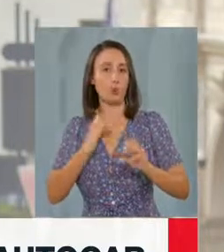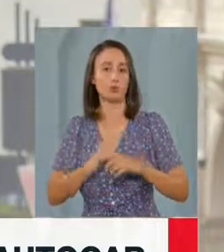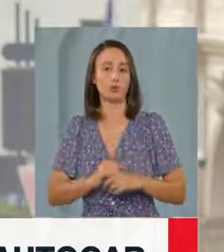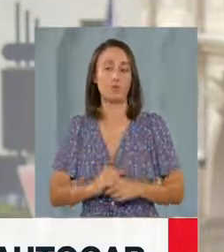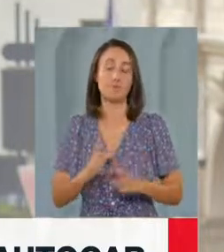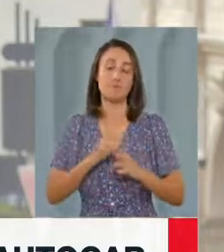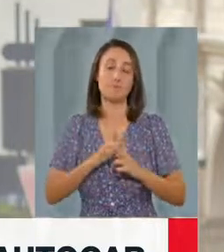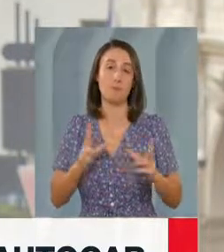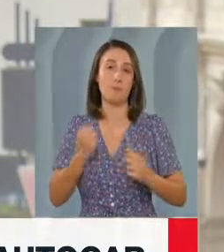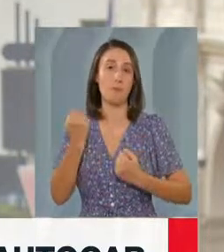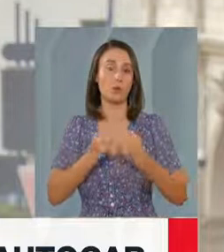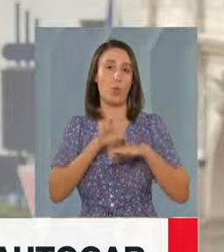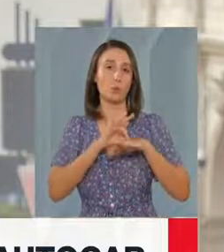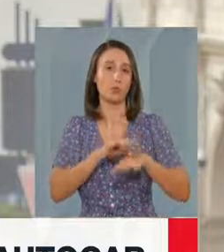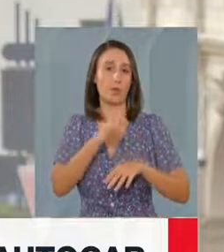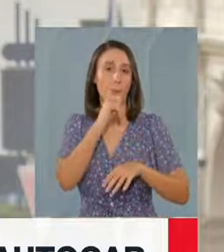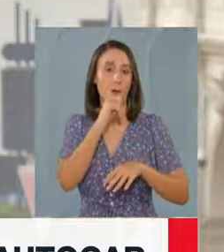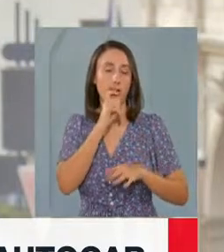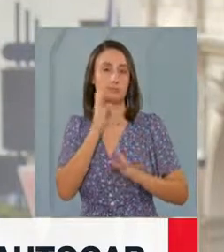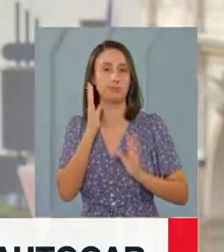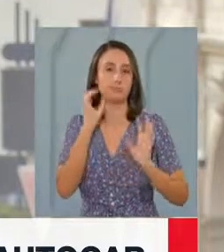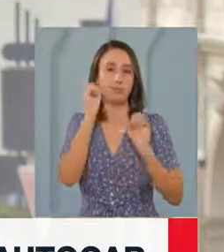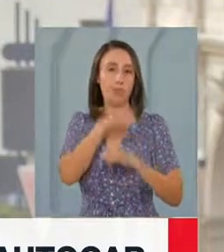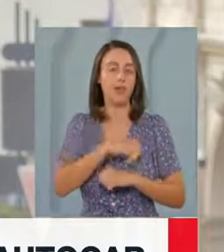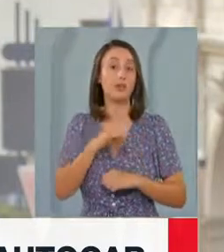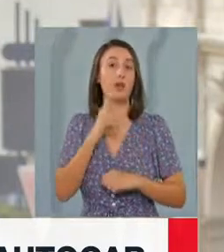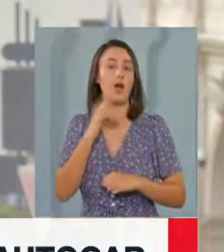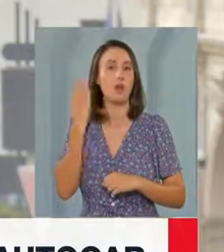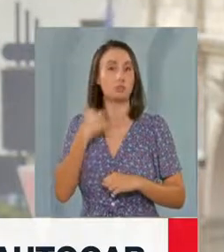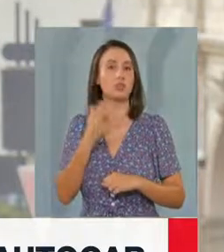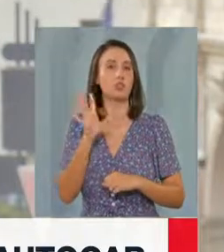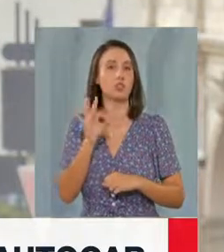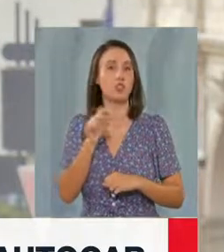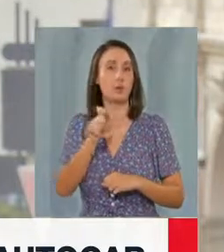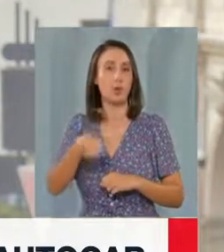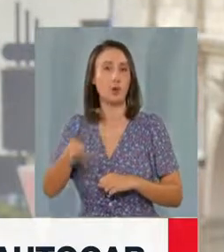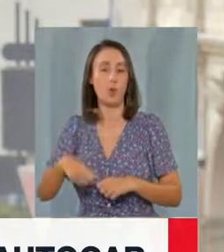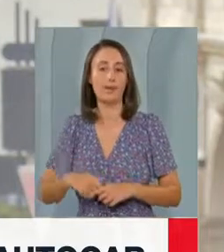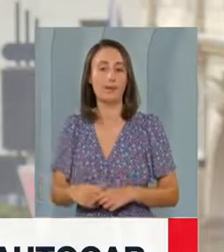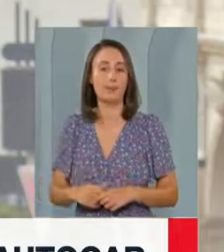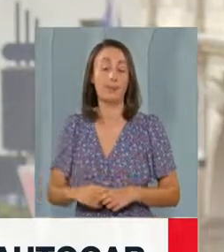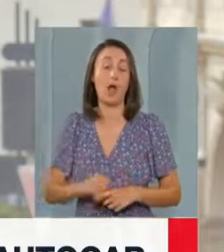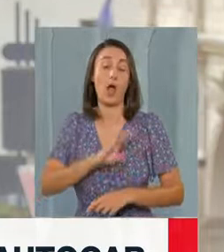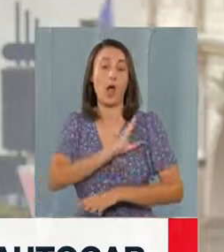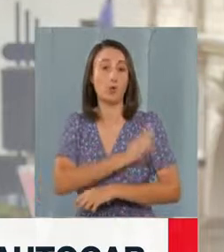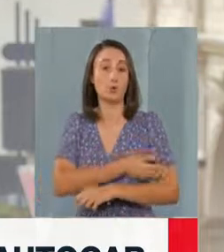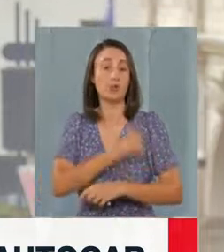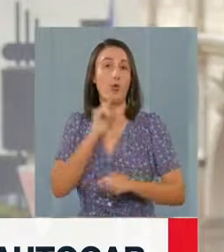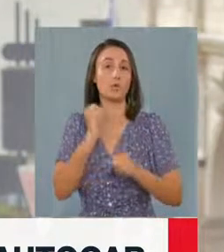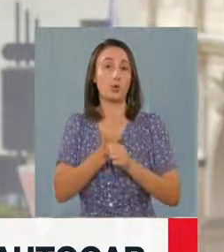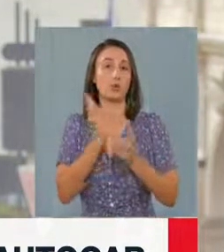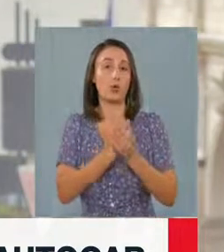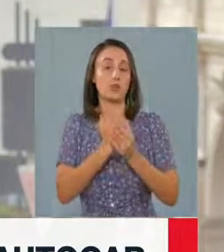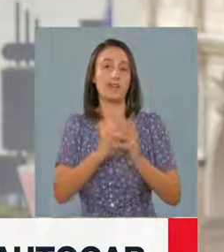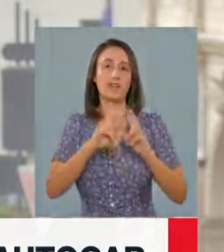grav este că în mașina condusă de bărbatul amețit de aburi alcoolului se aflau alte 50 de persoane. Autoritățile au întocmit un dosar